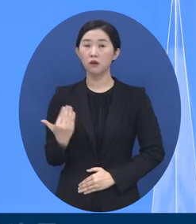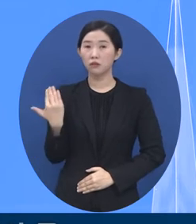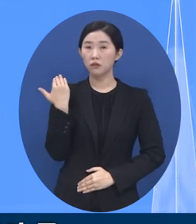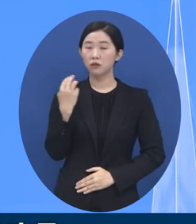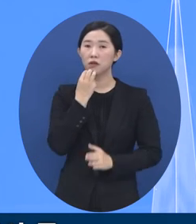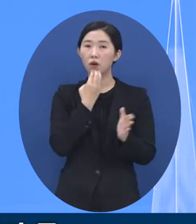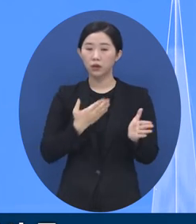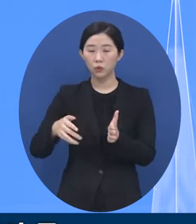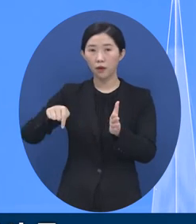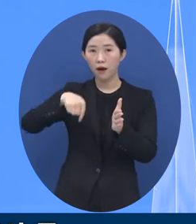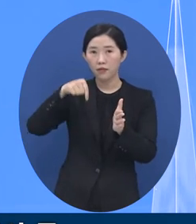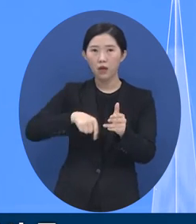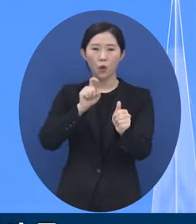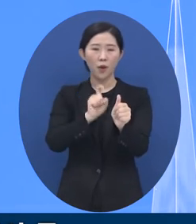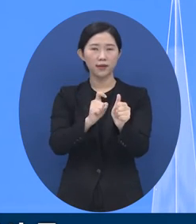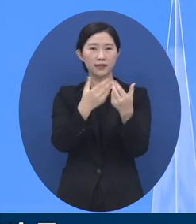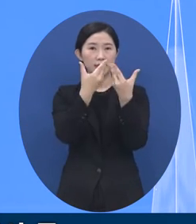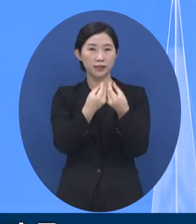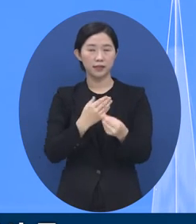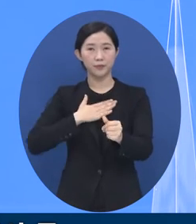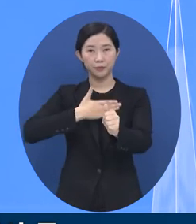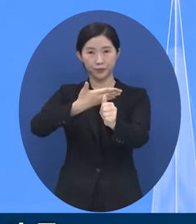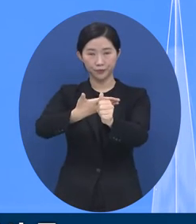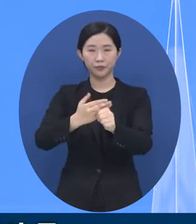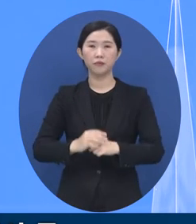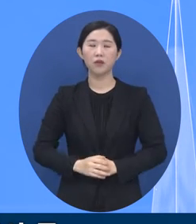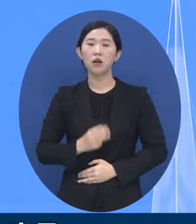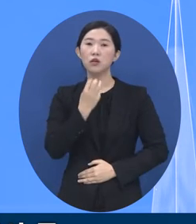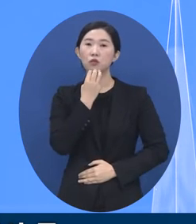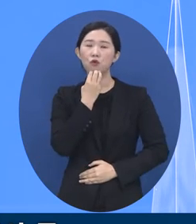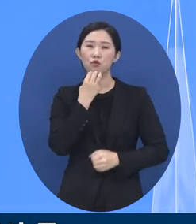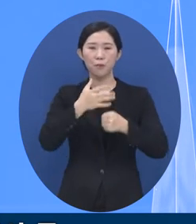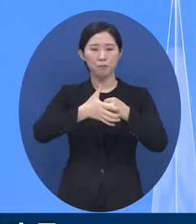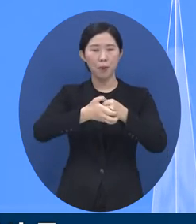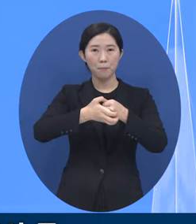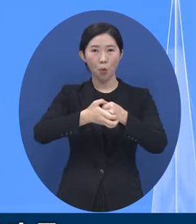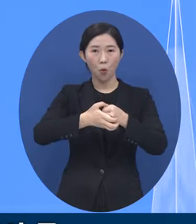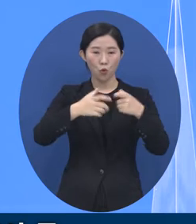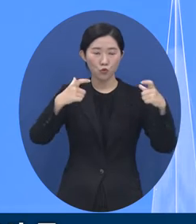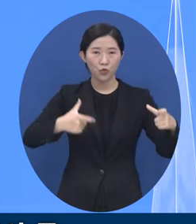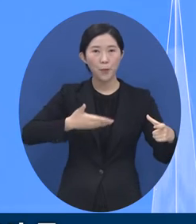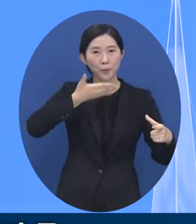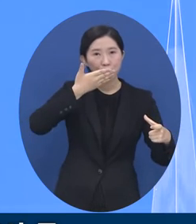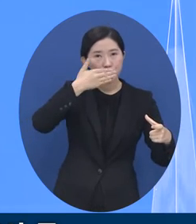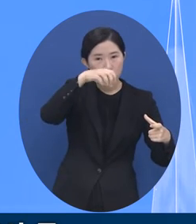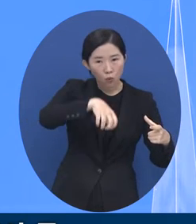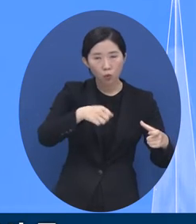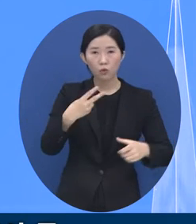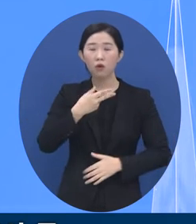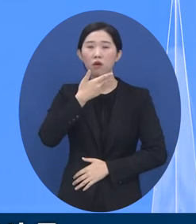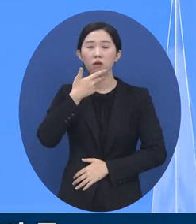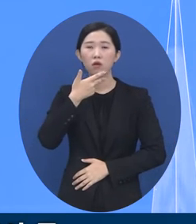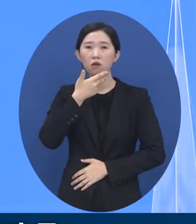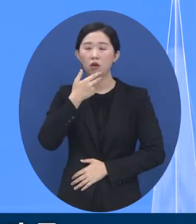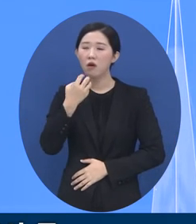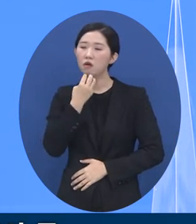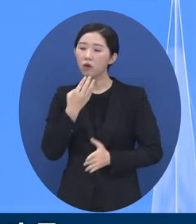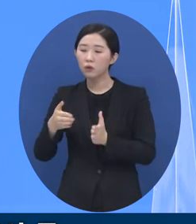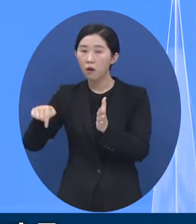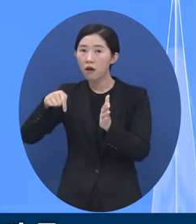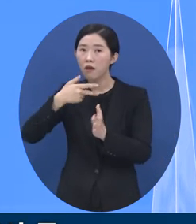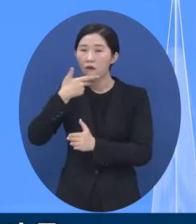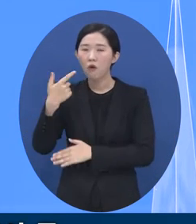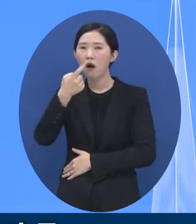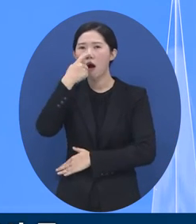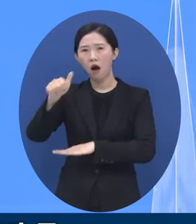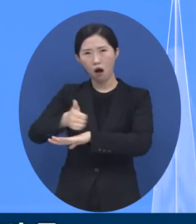최근 도내 주요 확진 사례에 대해 설명드립니다. 서울 마포구 음식점 및 경기도 영어학원 관련 집단 감염